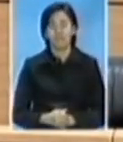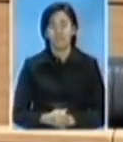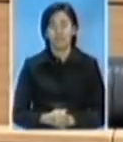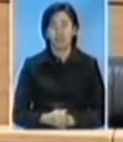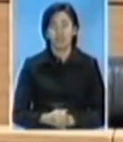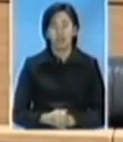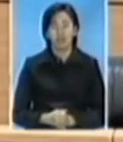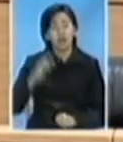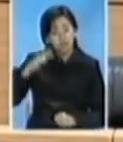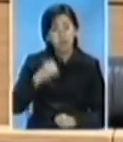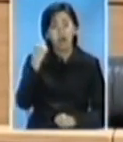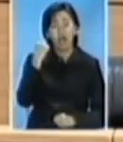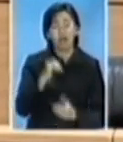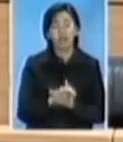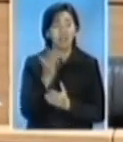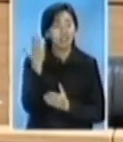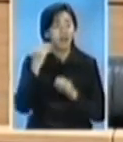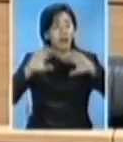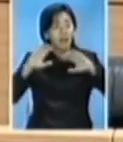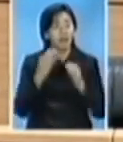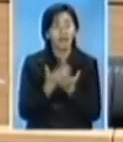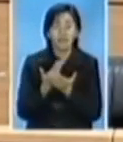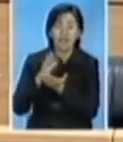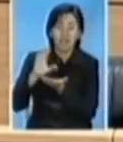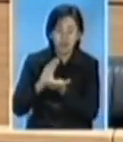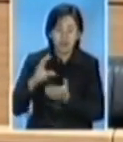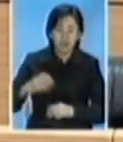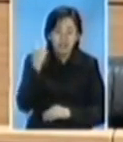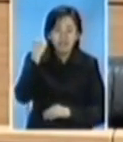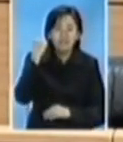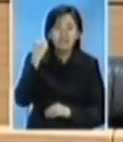จะบอกว่าเอ้ยเผด็จการที่รัฐบาลที่ผ่านมาเป็นนายทุนผูกขาด